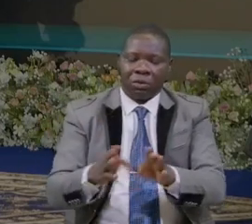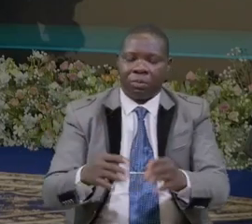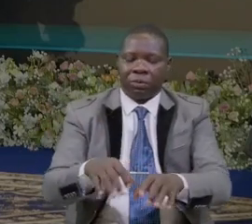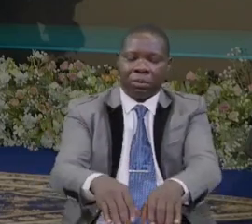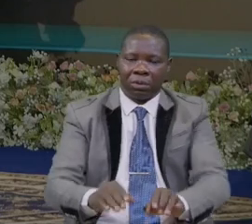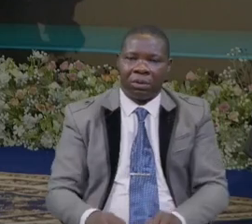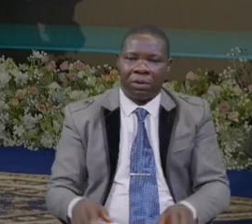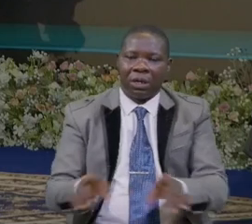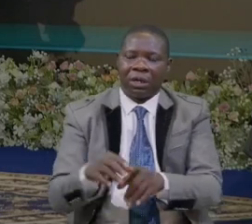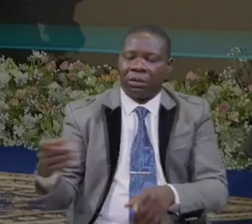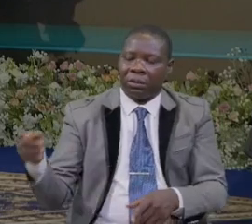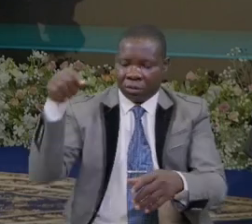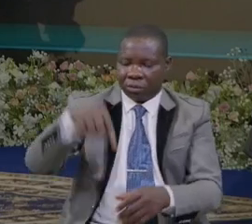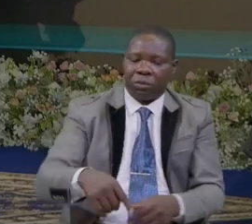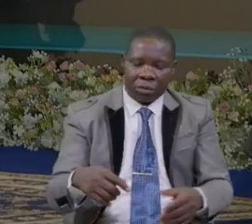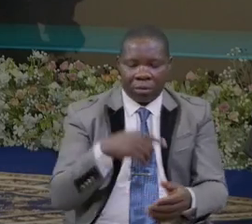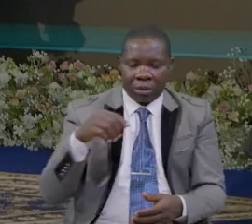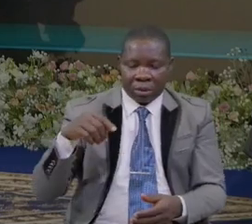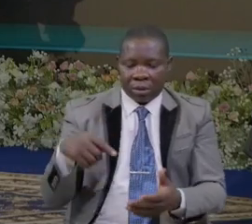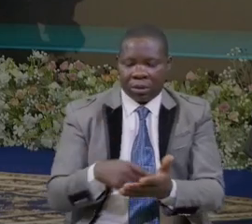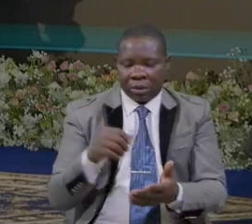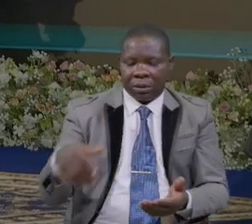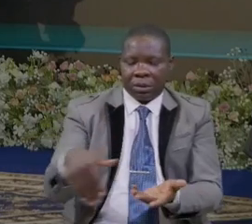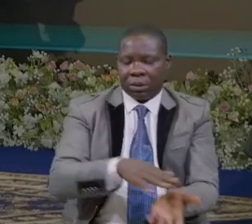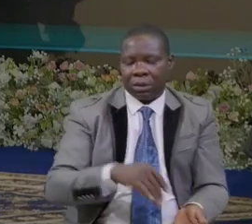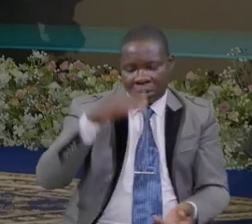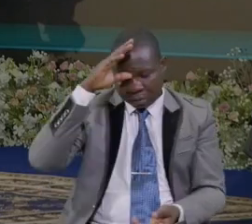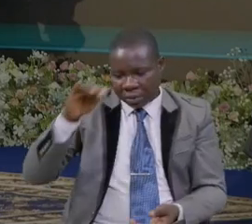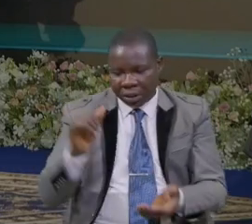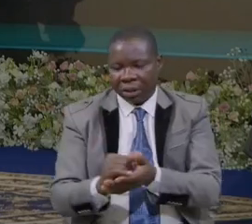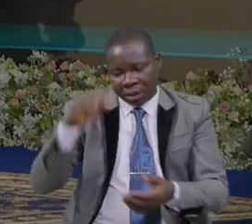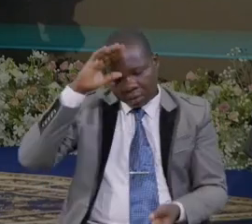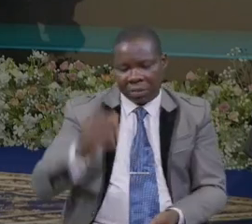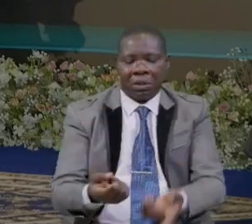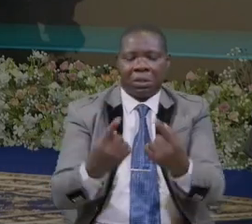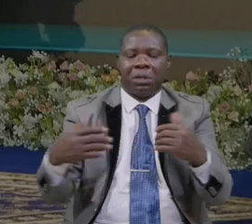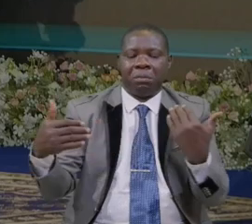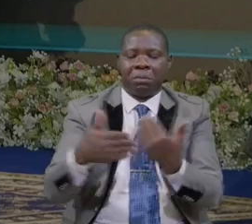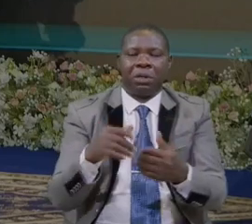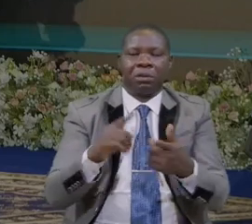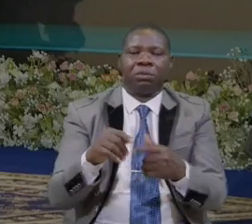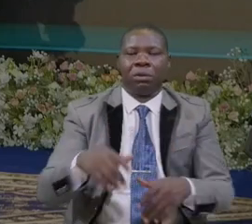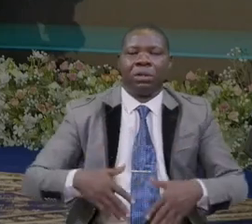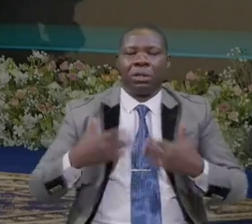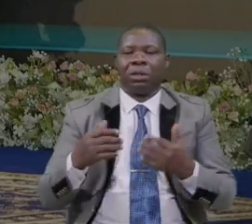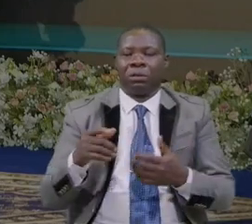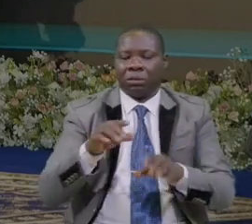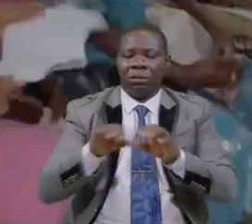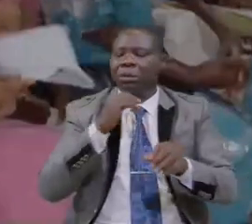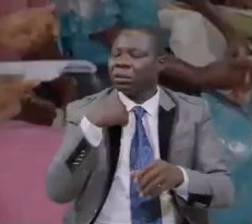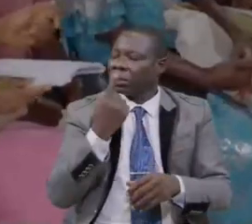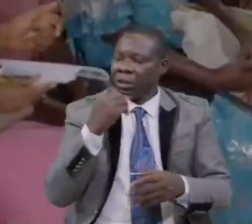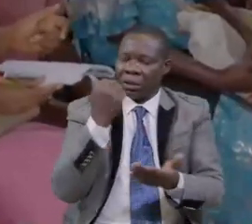un cadavre est tombé dans son tombeau, il est revenu à la vie, n'avait pas dit